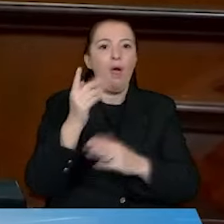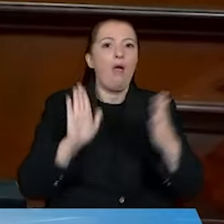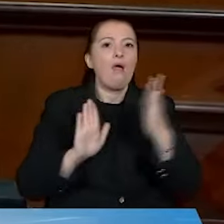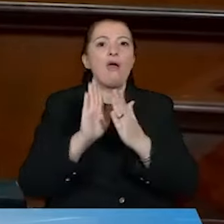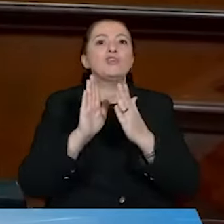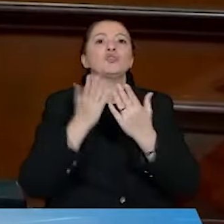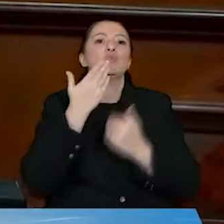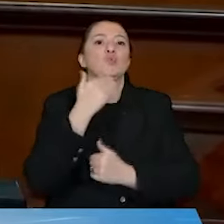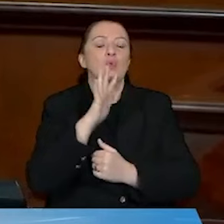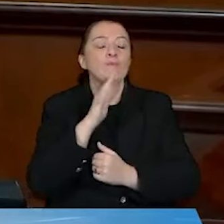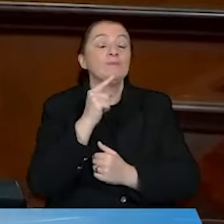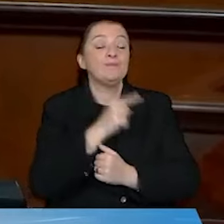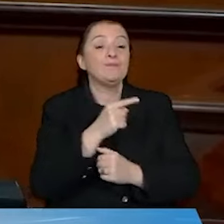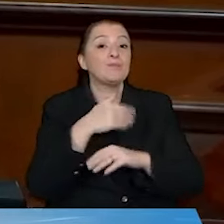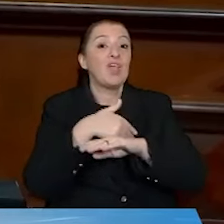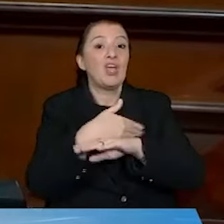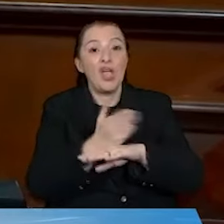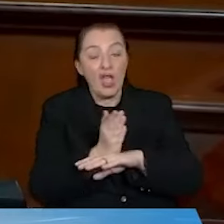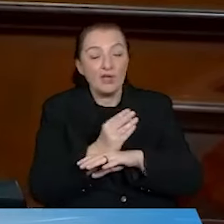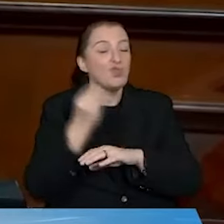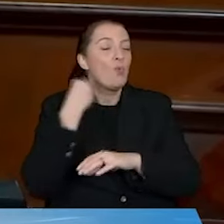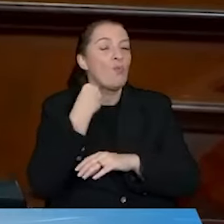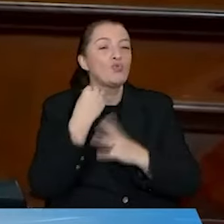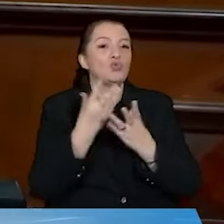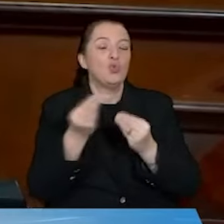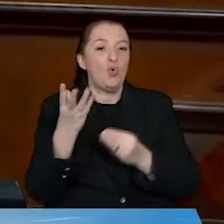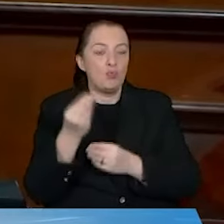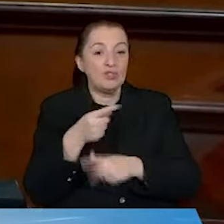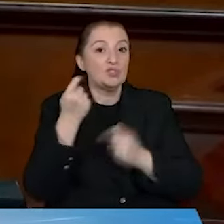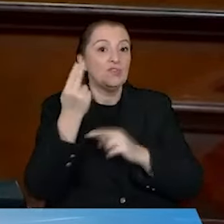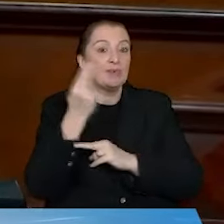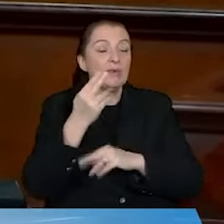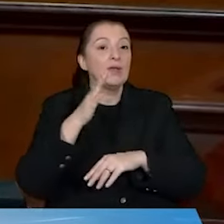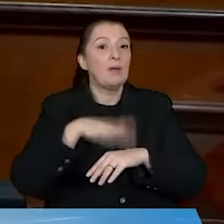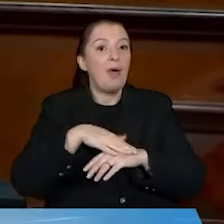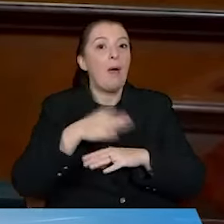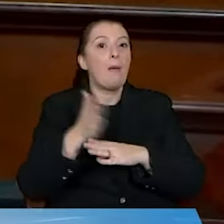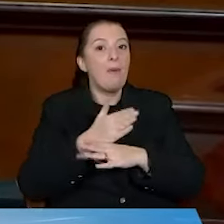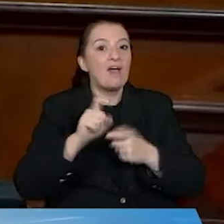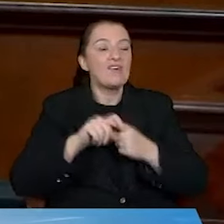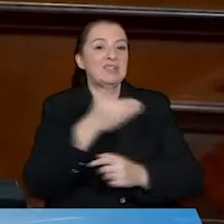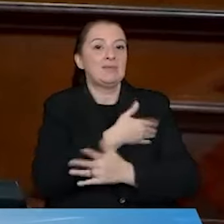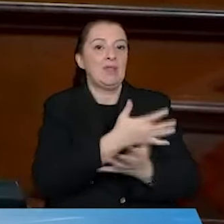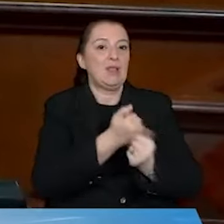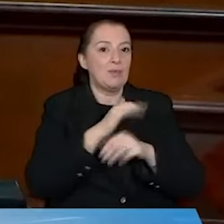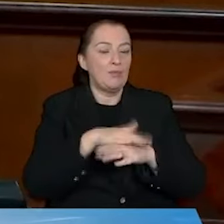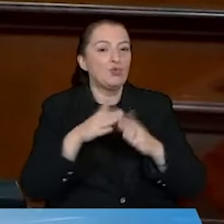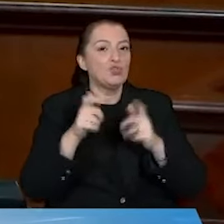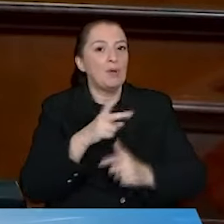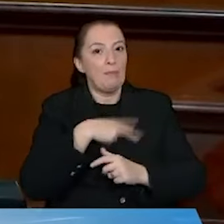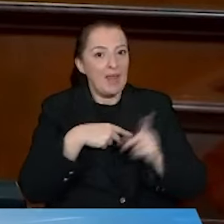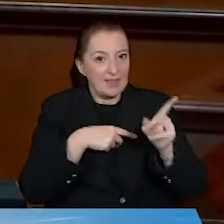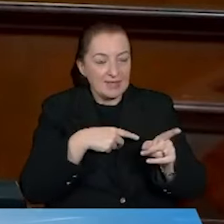İkincisi, şirketin vadesi geçmiş borçlarının fazla olması. Şirketin faaliyetlerini yürütürken mal ve hizmet alımı yaptığı firmalara, Büyükşehir Belediyesi'ne